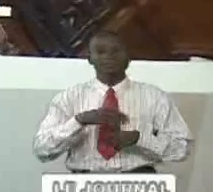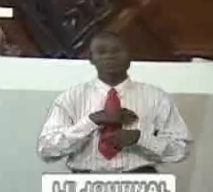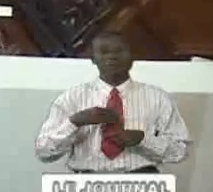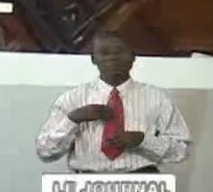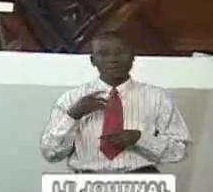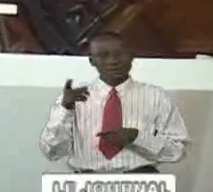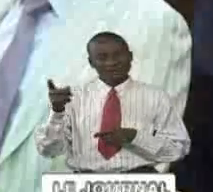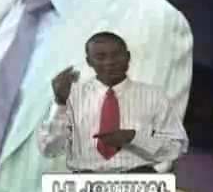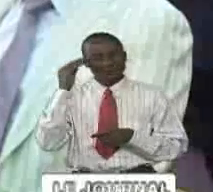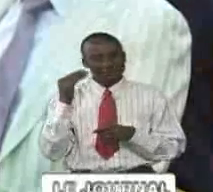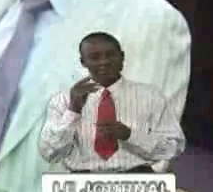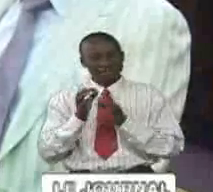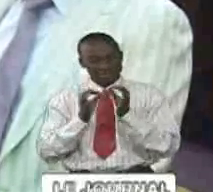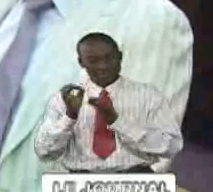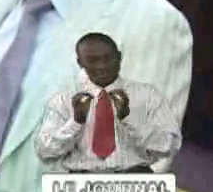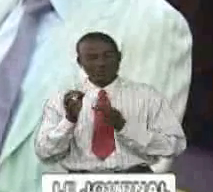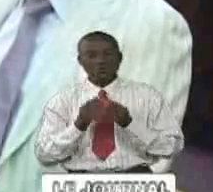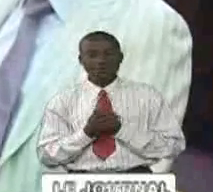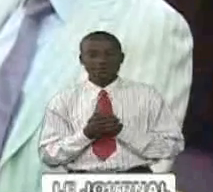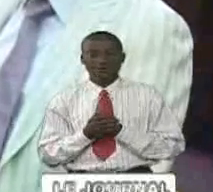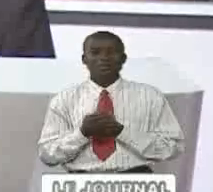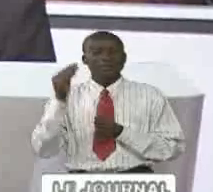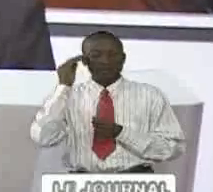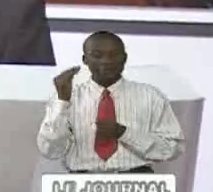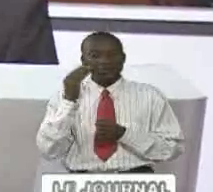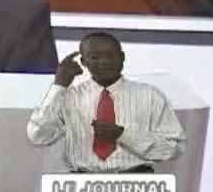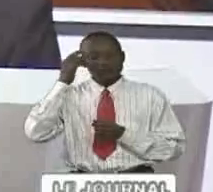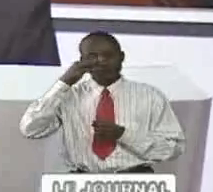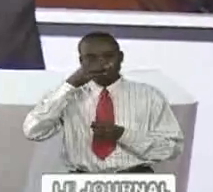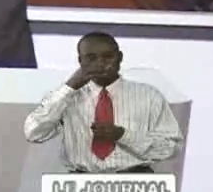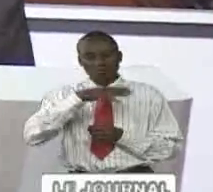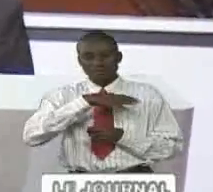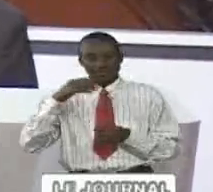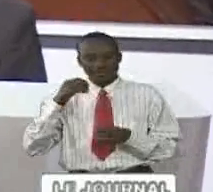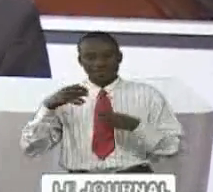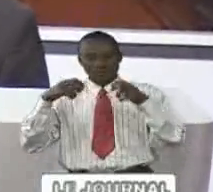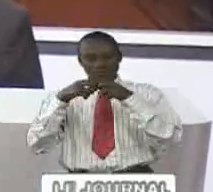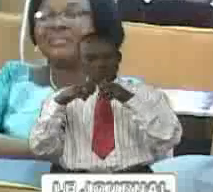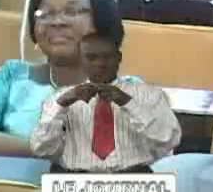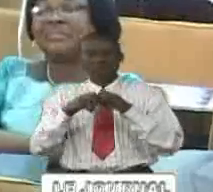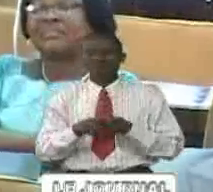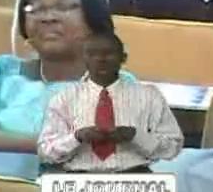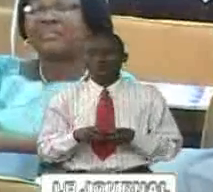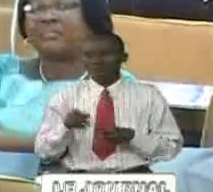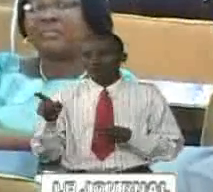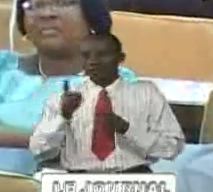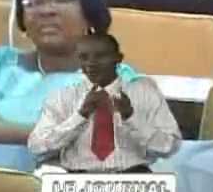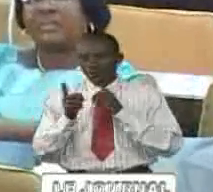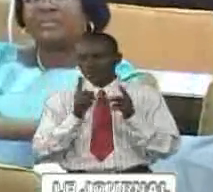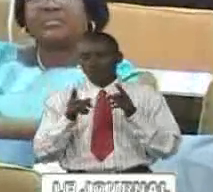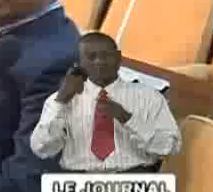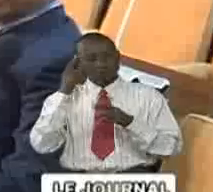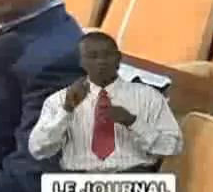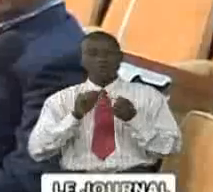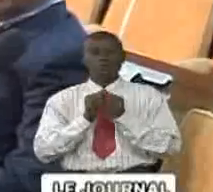Wivine Mumba Matipa. À son tour, le ministre des Ressources hydrauliques et électricité, parlant du Grand Katende, a situé ses projets de